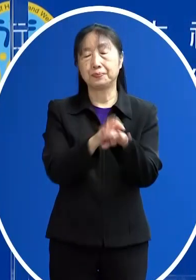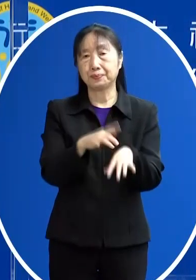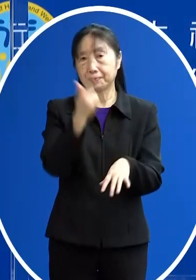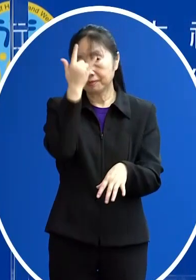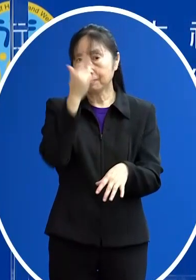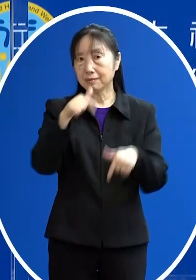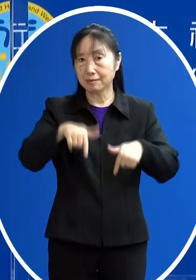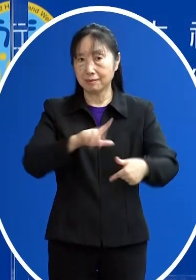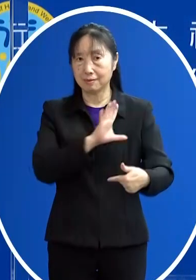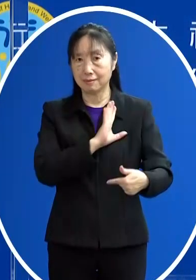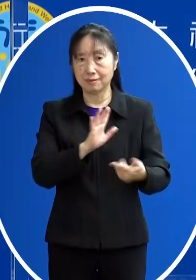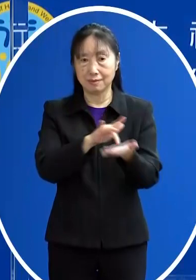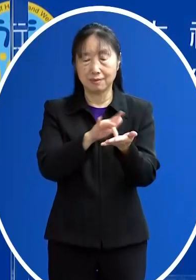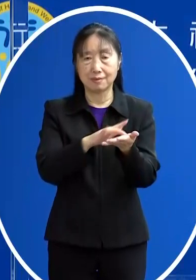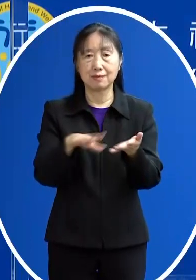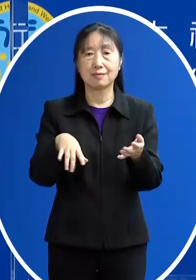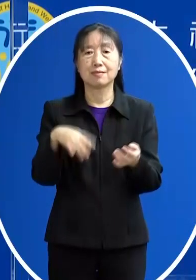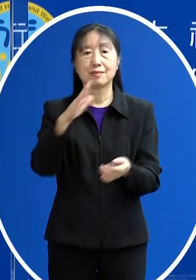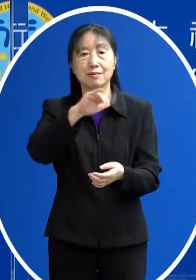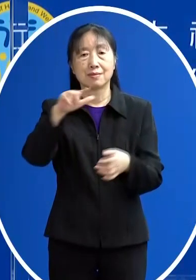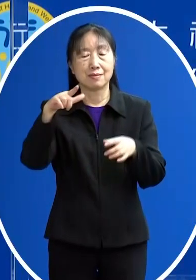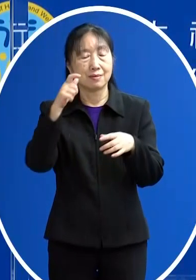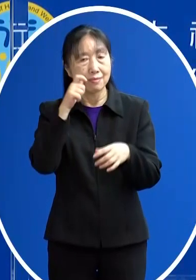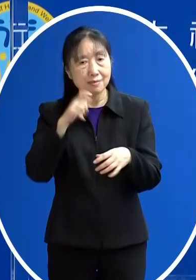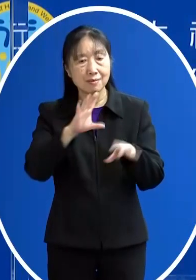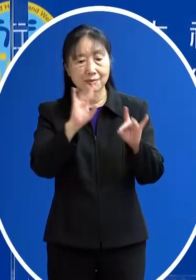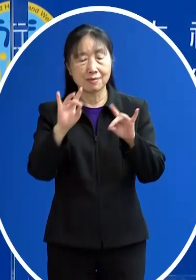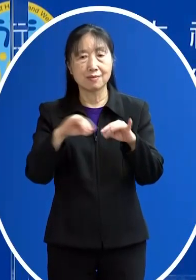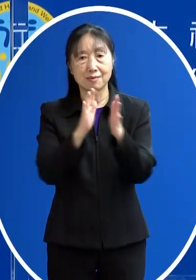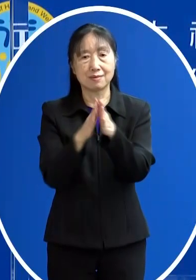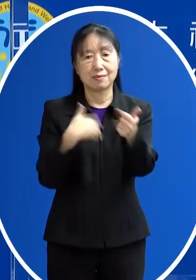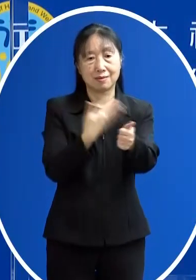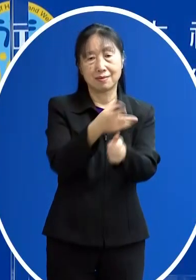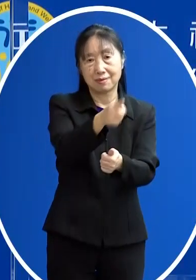及免疫调节剂这些针对 COVID-19 肺炎的这个